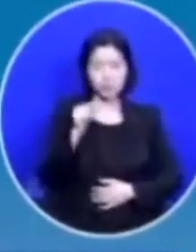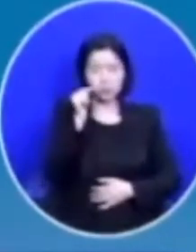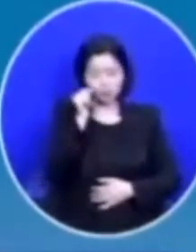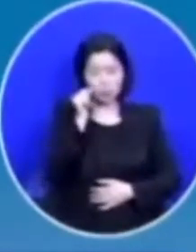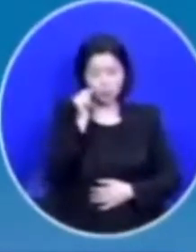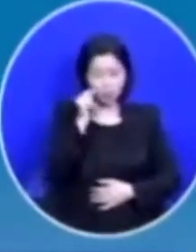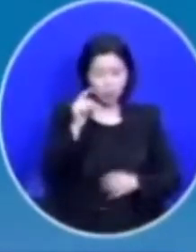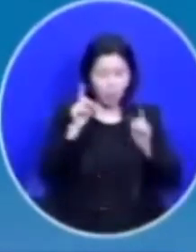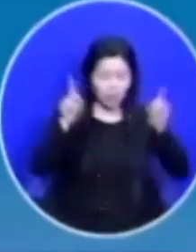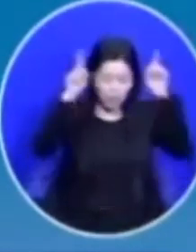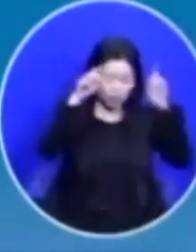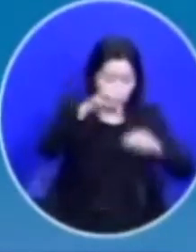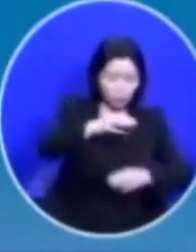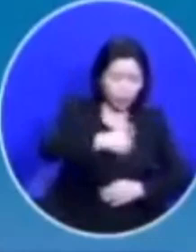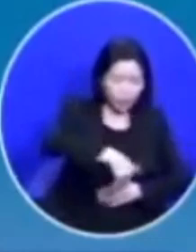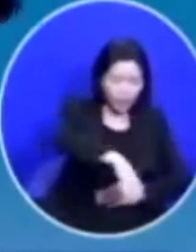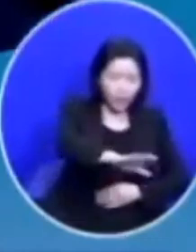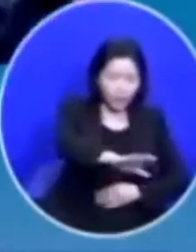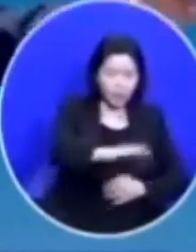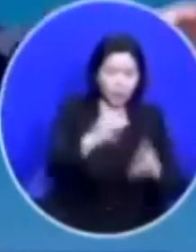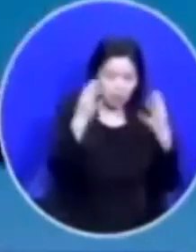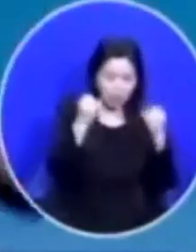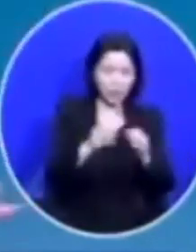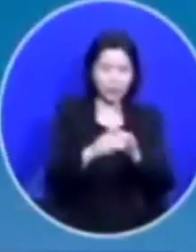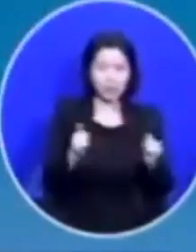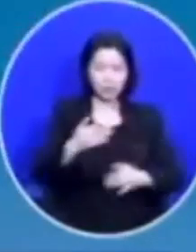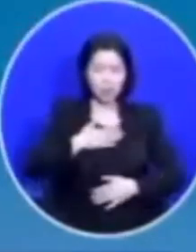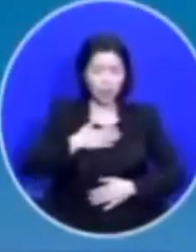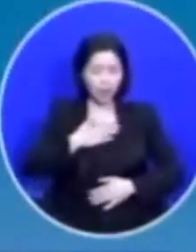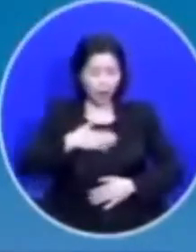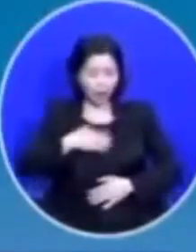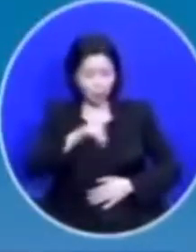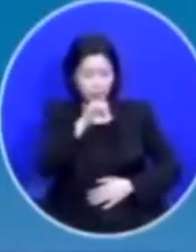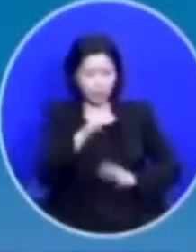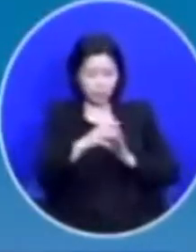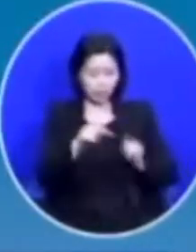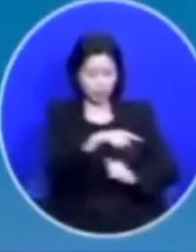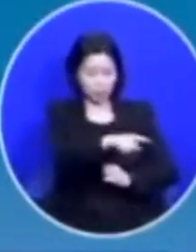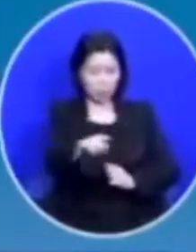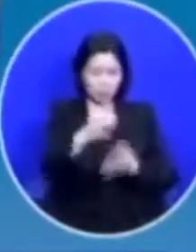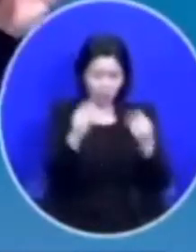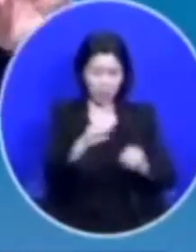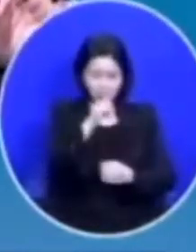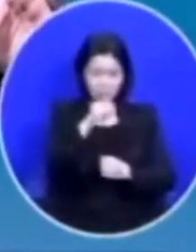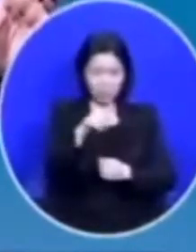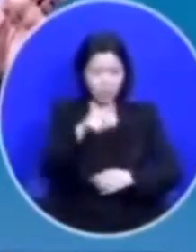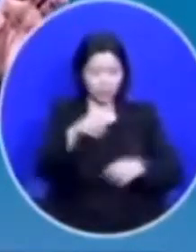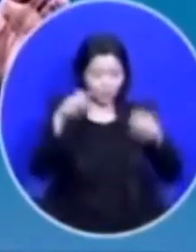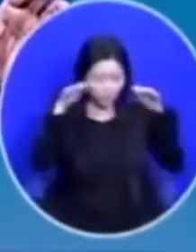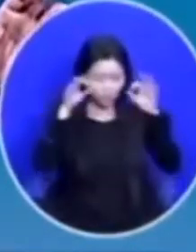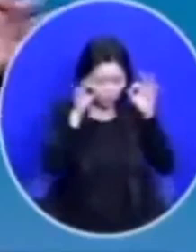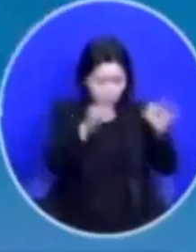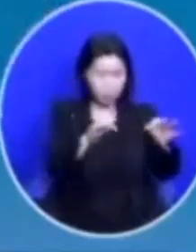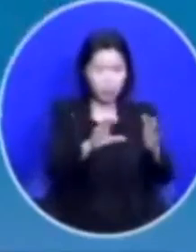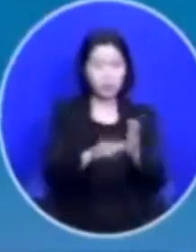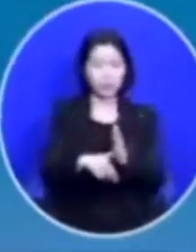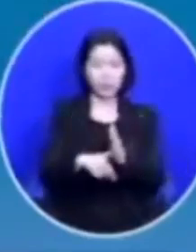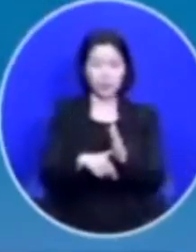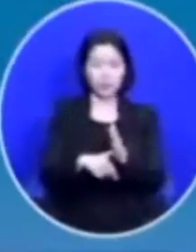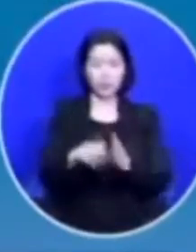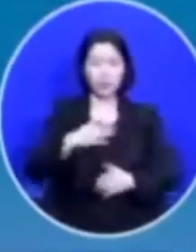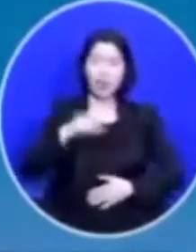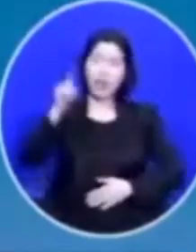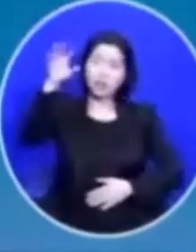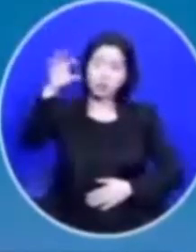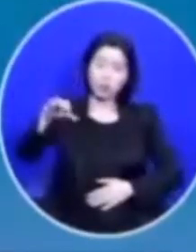수많은 사람들 그들 중에는 내가 알고 있는 사람들도 많잖아요 그들을 볼 때 나는 천국에